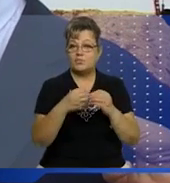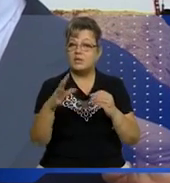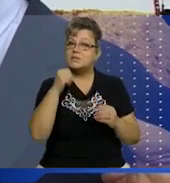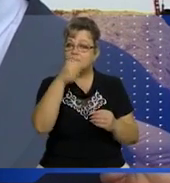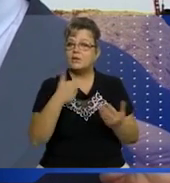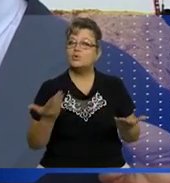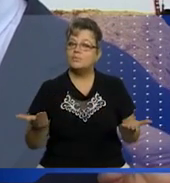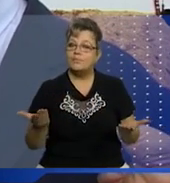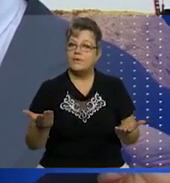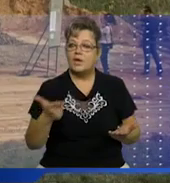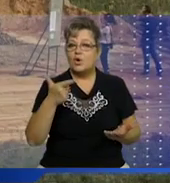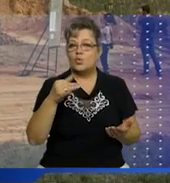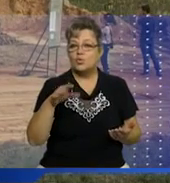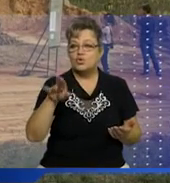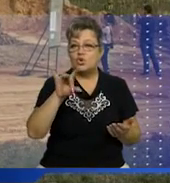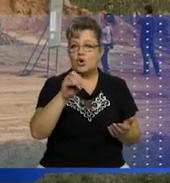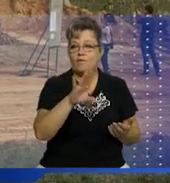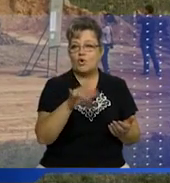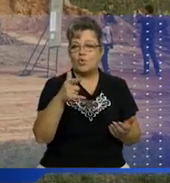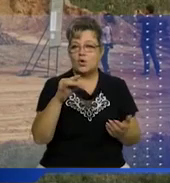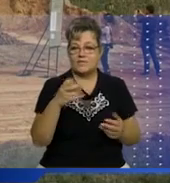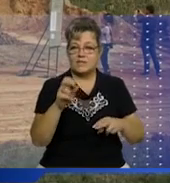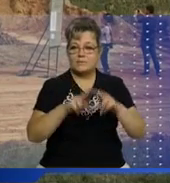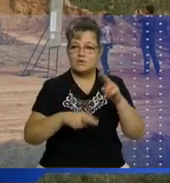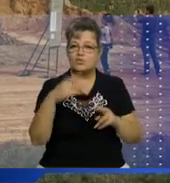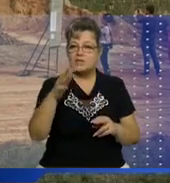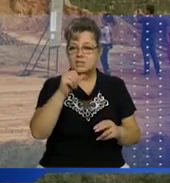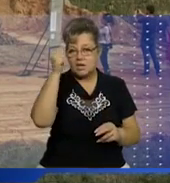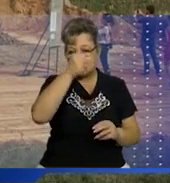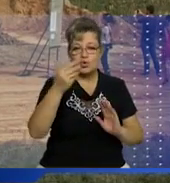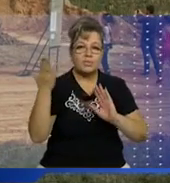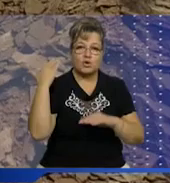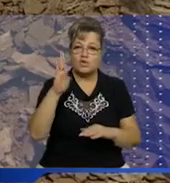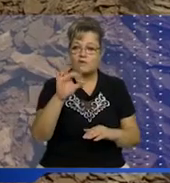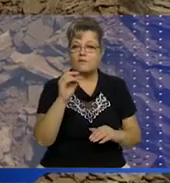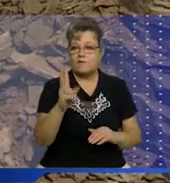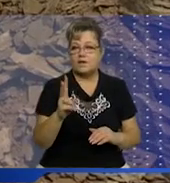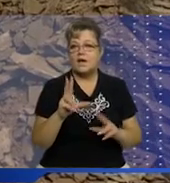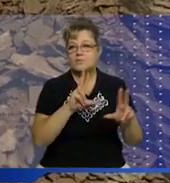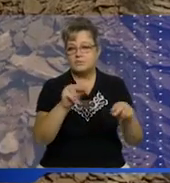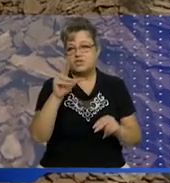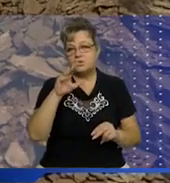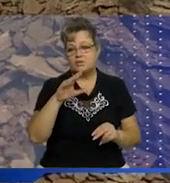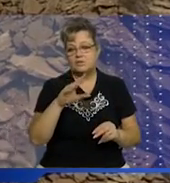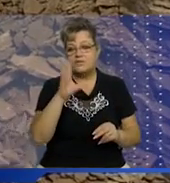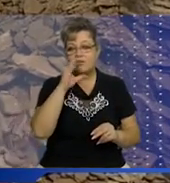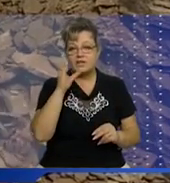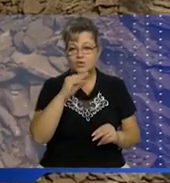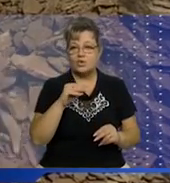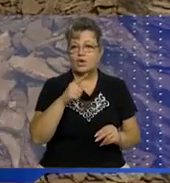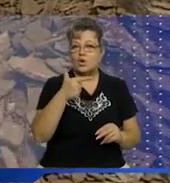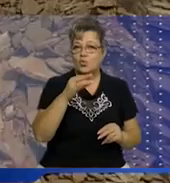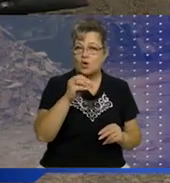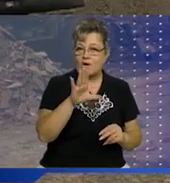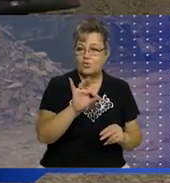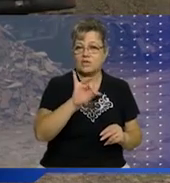его заканчиваем, в 2015 году. Гундарова-Гуковский водопровод, построенный еще в 50-е годы прошлого века, обеспечивает водой